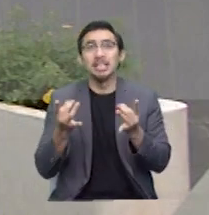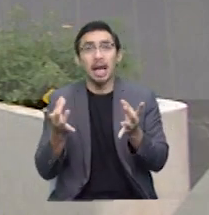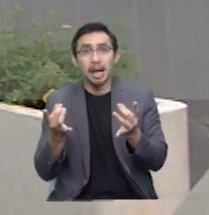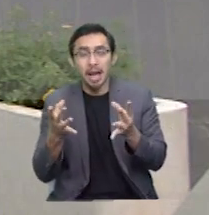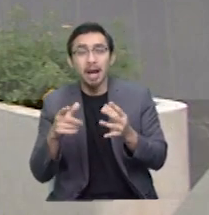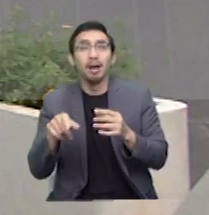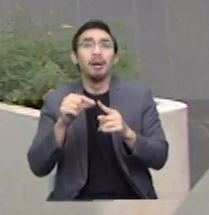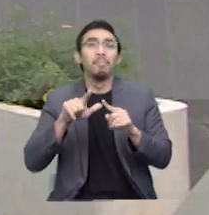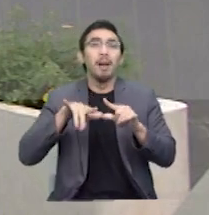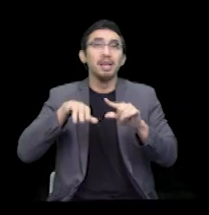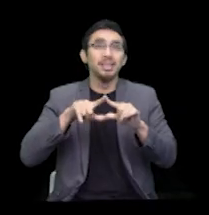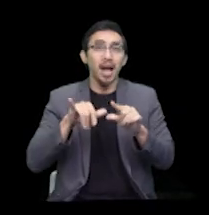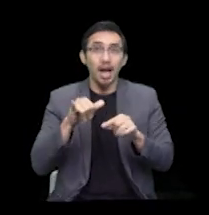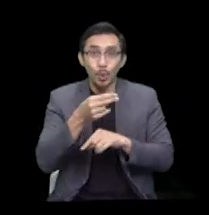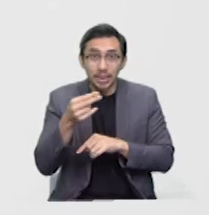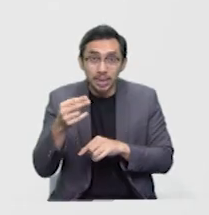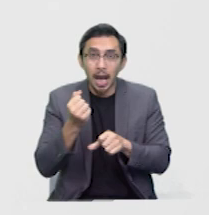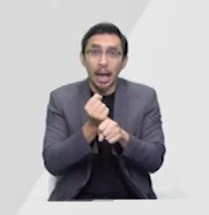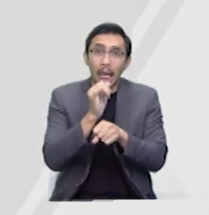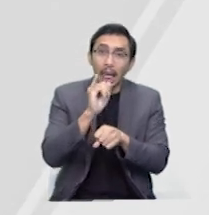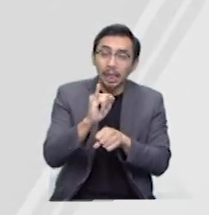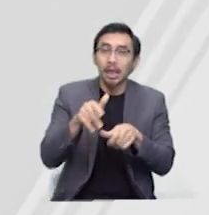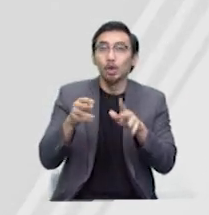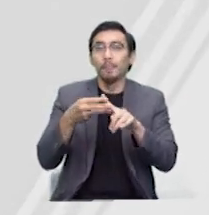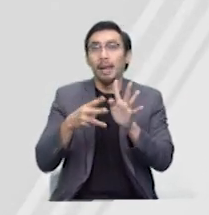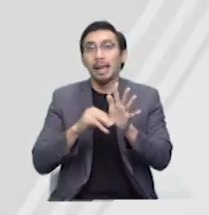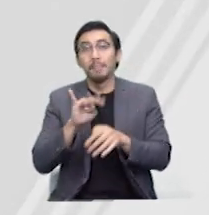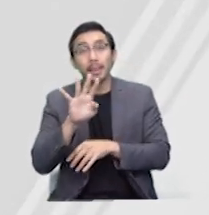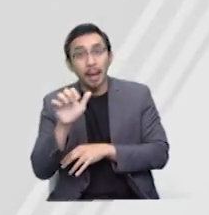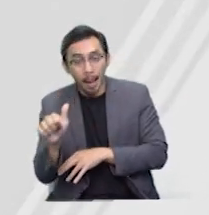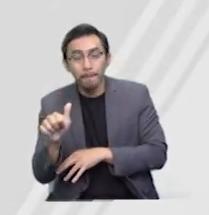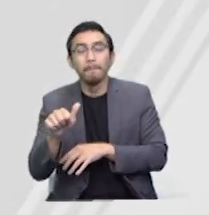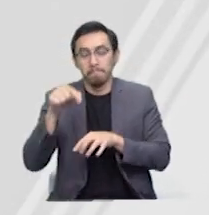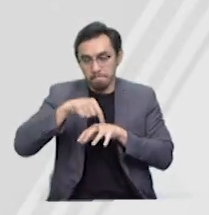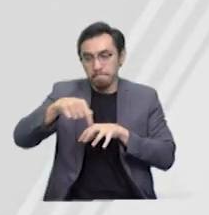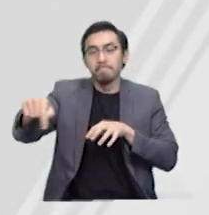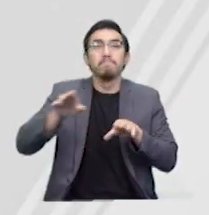di Plaza Indonesia, Hotel Grand Indonesia, dan Gedung BNI 46.